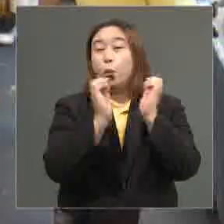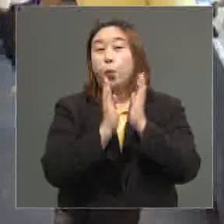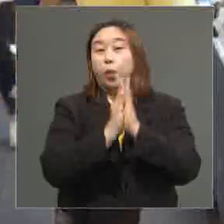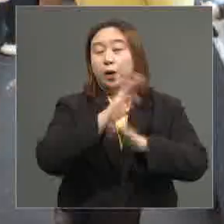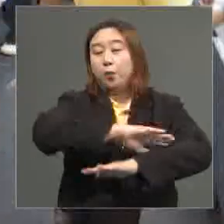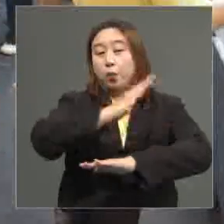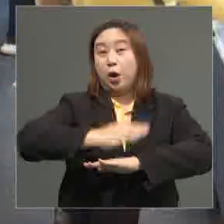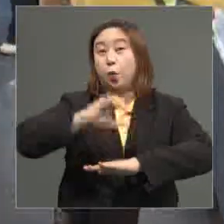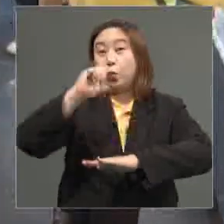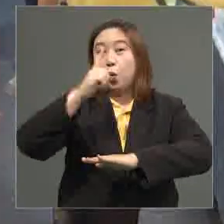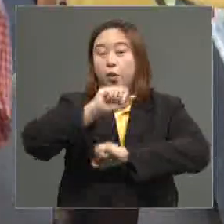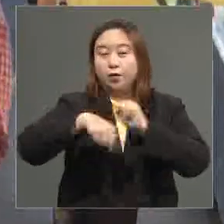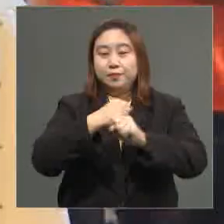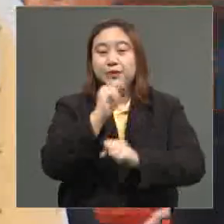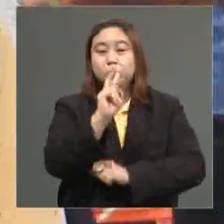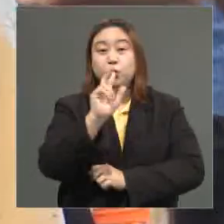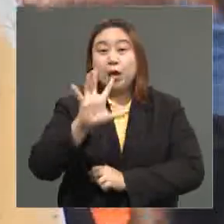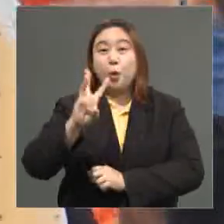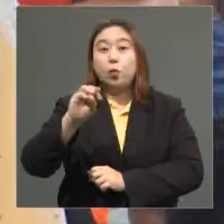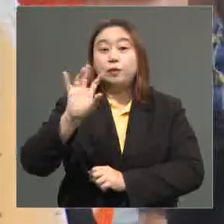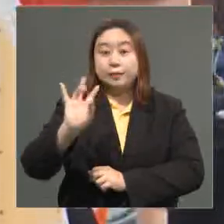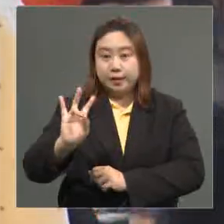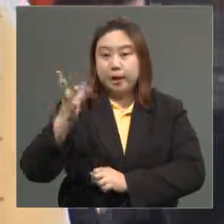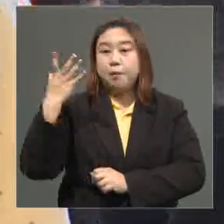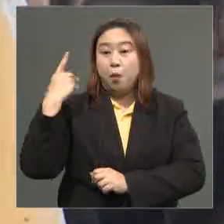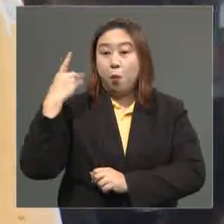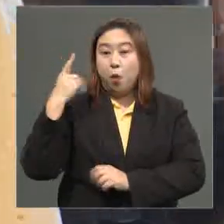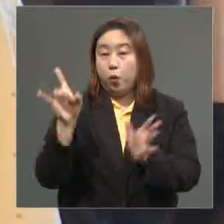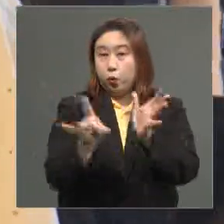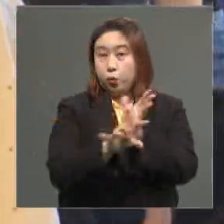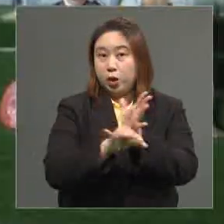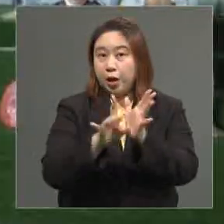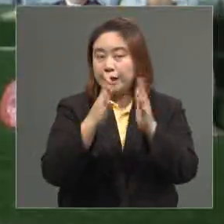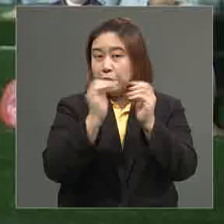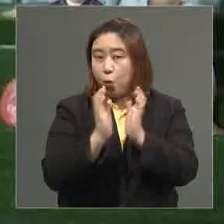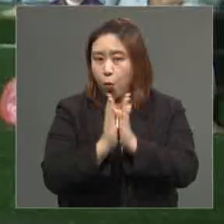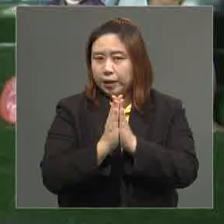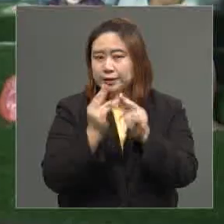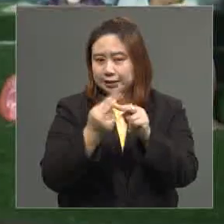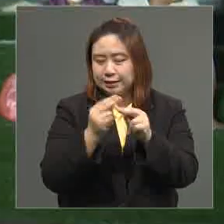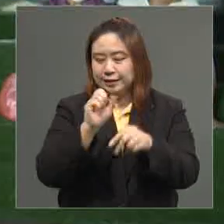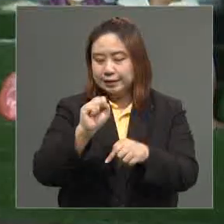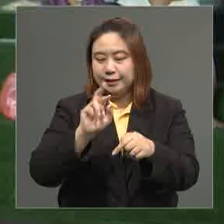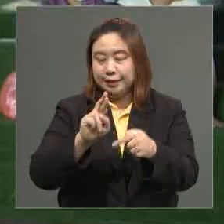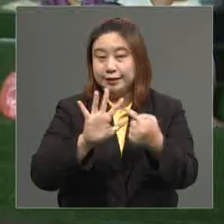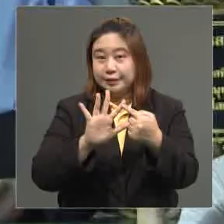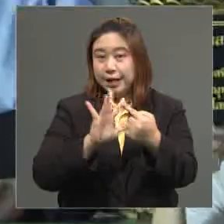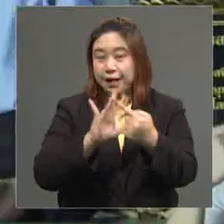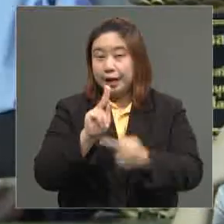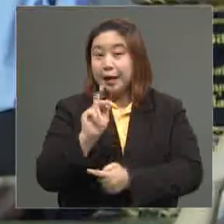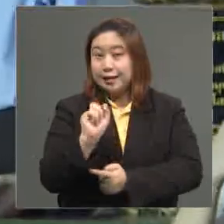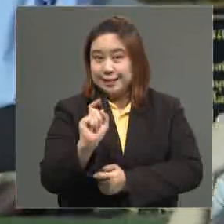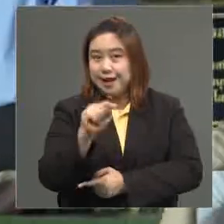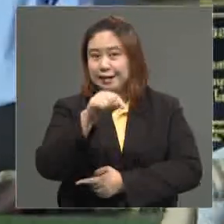ำปี2567คืนวันสุดท้ายที่วัดสาเกตราชวรมหาวิหารเป็นไปอย่างคึ